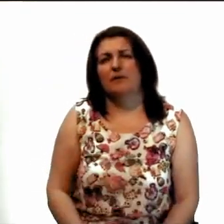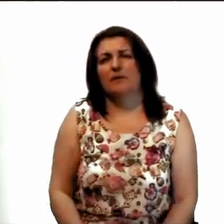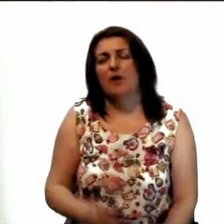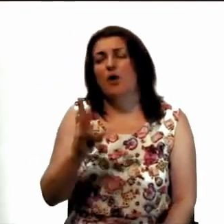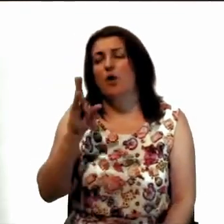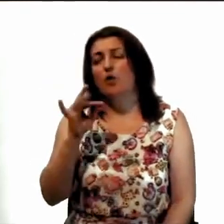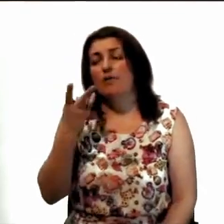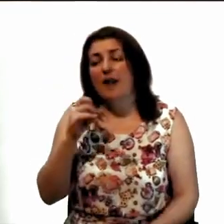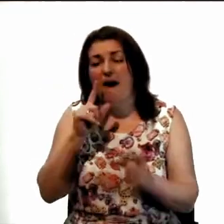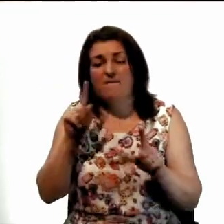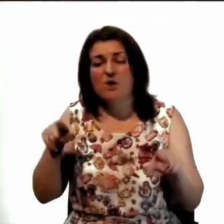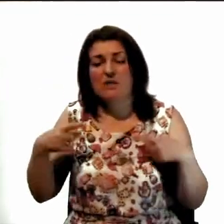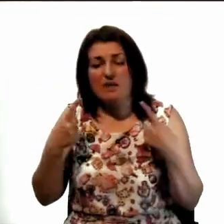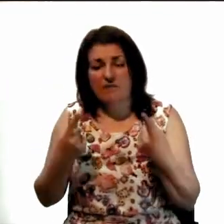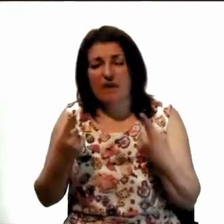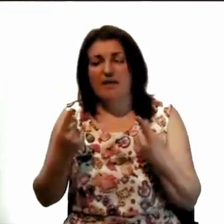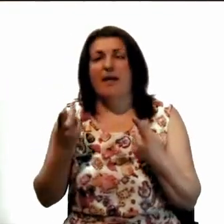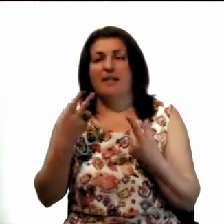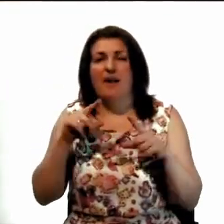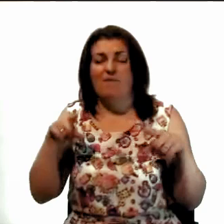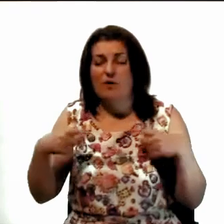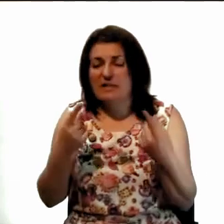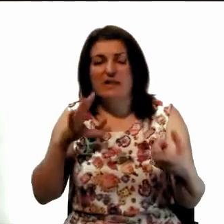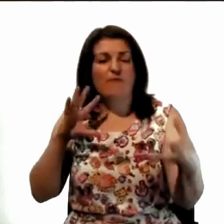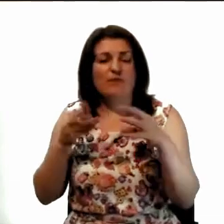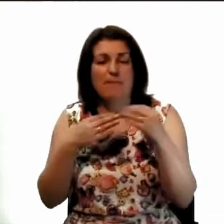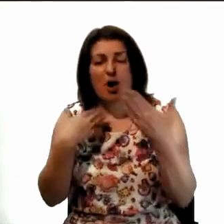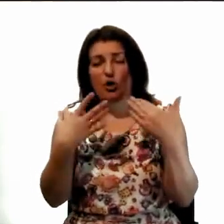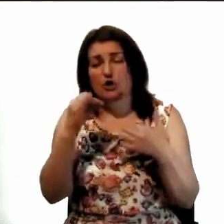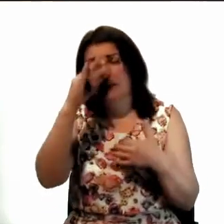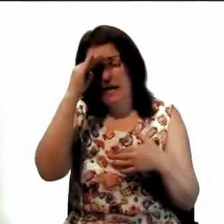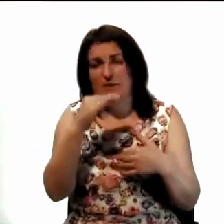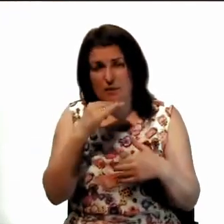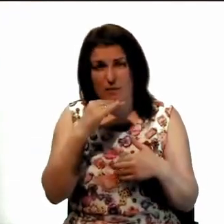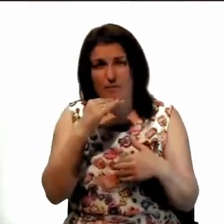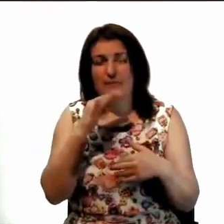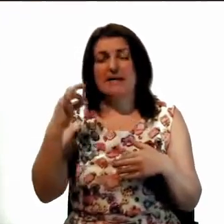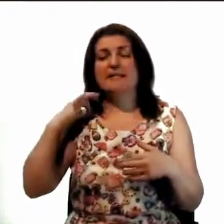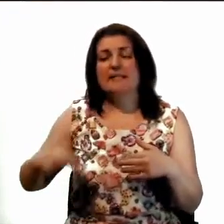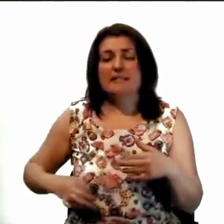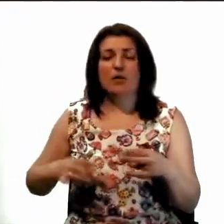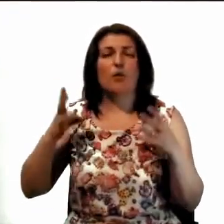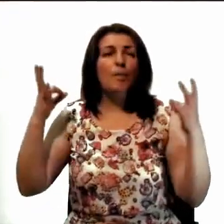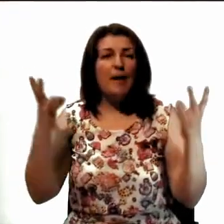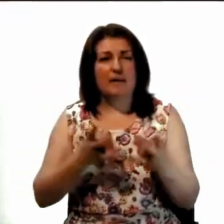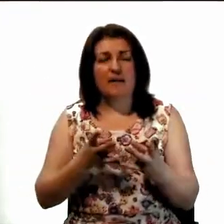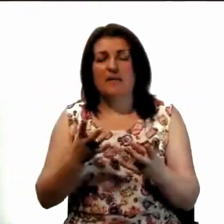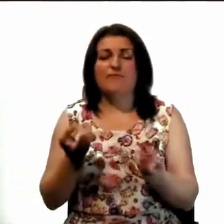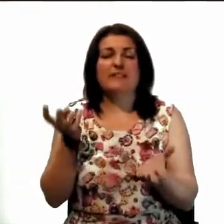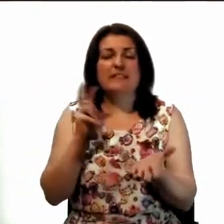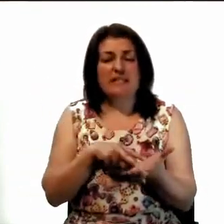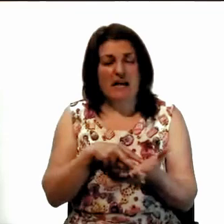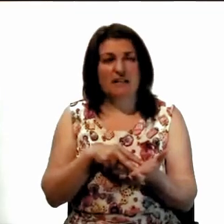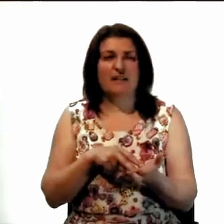Но для восстановления взаимоотношений с отцом, сыну понадобилось